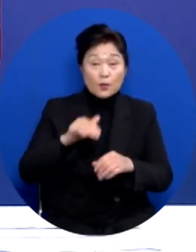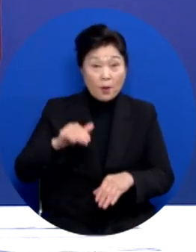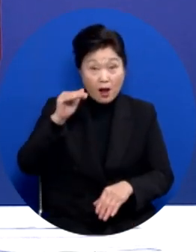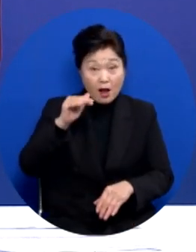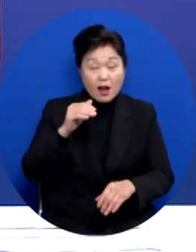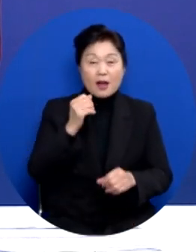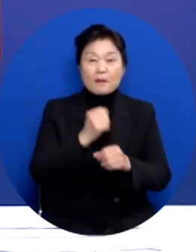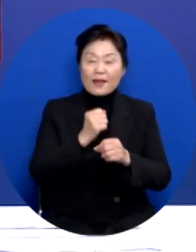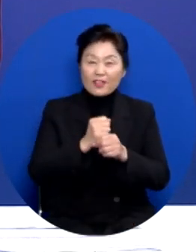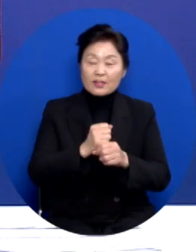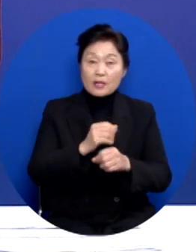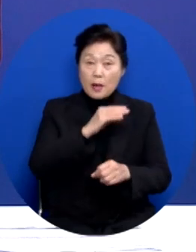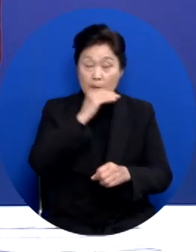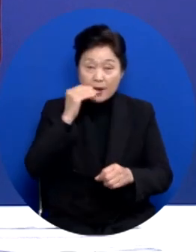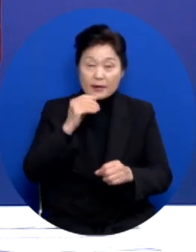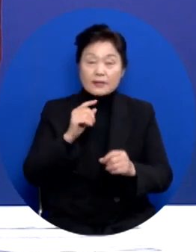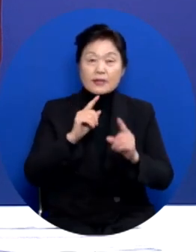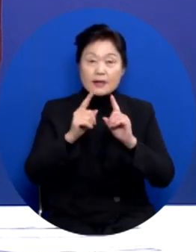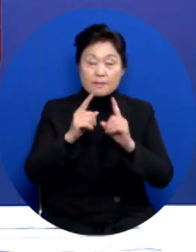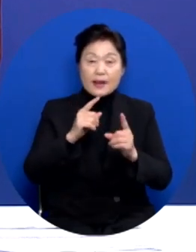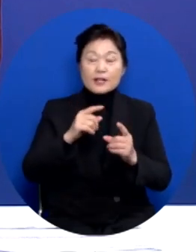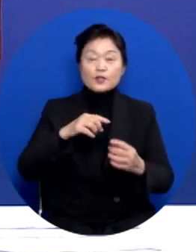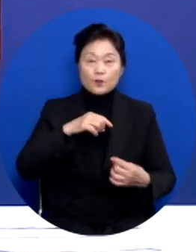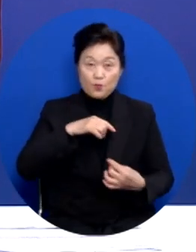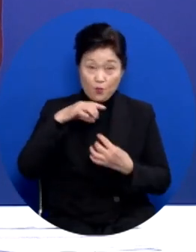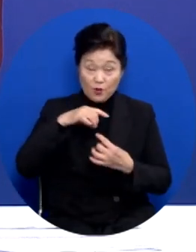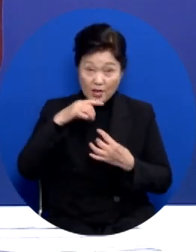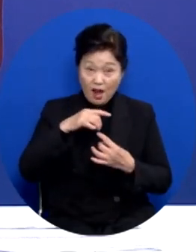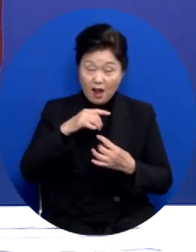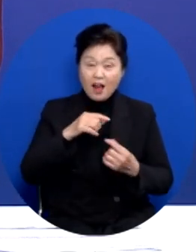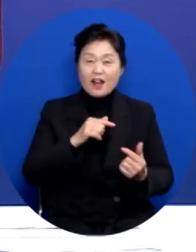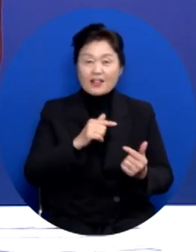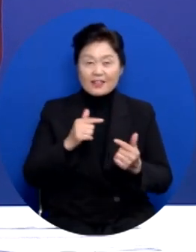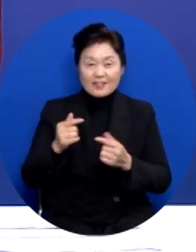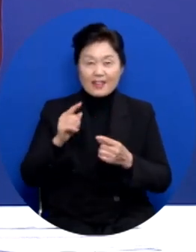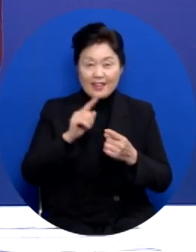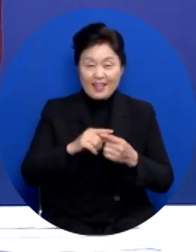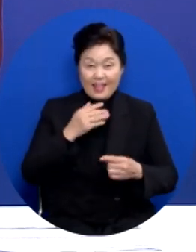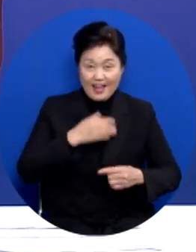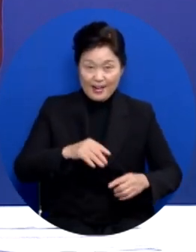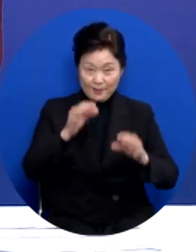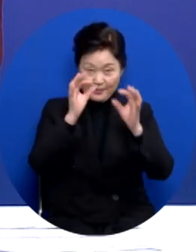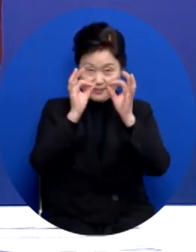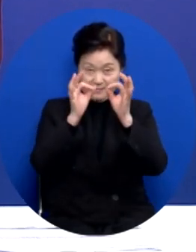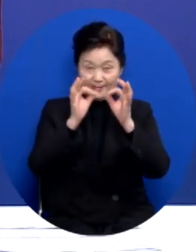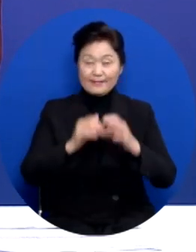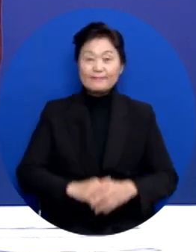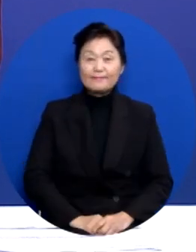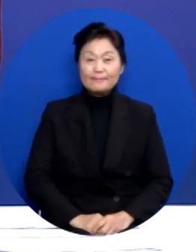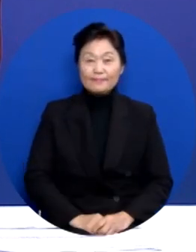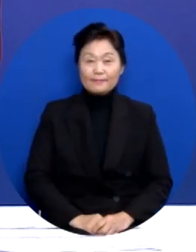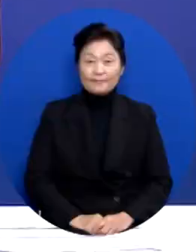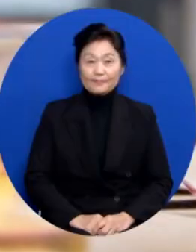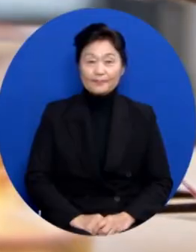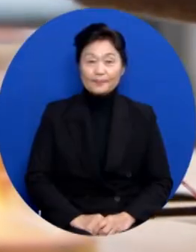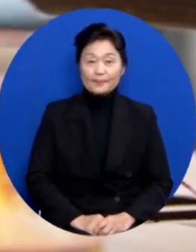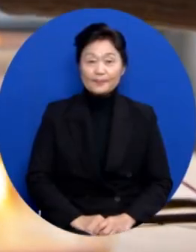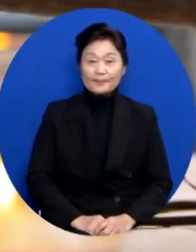활용해 올바른 말씀 묵상을 실천하는 방법이 주목받고 있습니다. 이가영 기자가 취재했습니다.